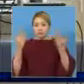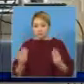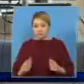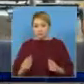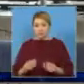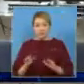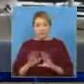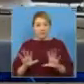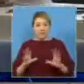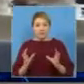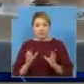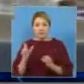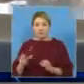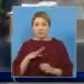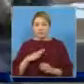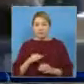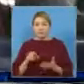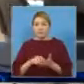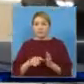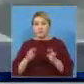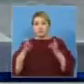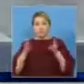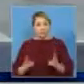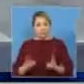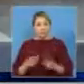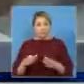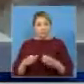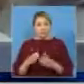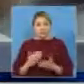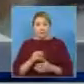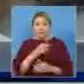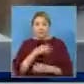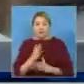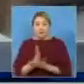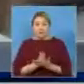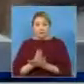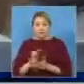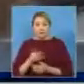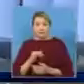день незастрахованные граждане находятся в группе риска, поскольку медицинские услуги в рамках